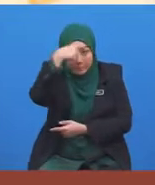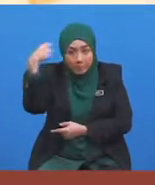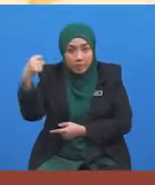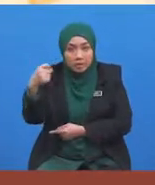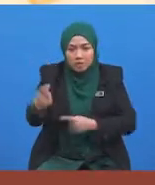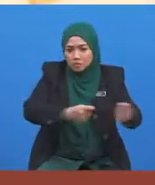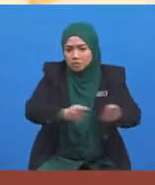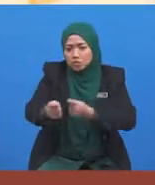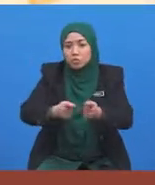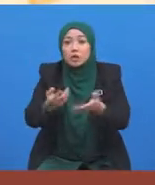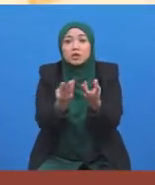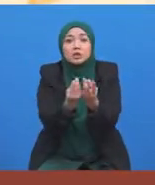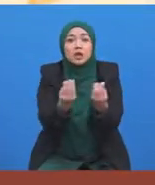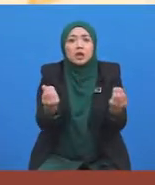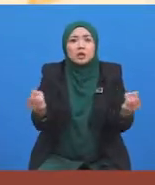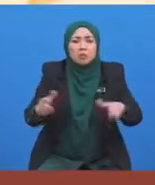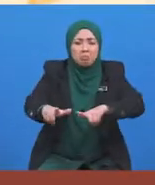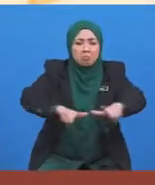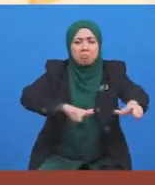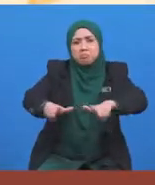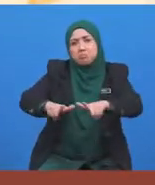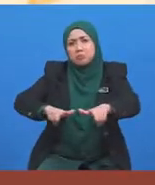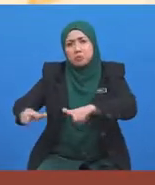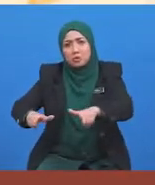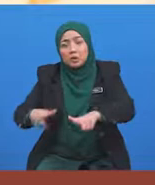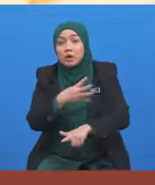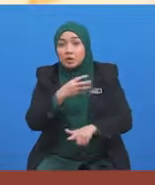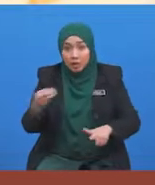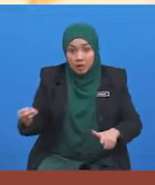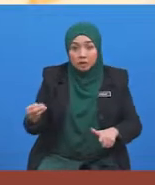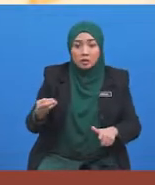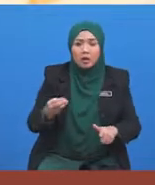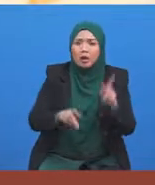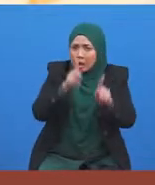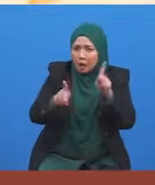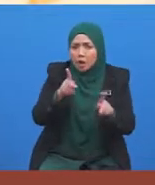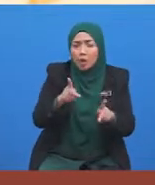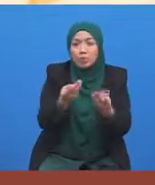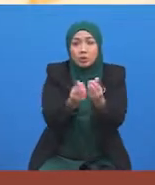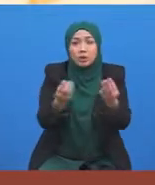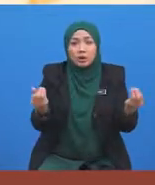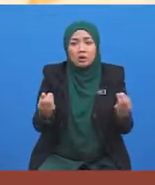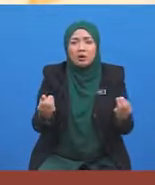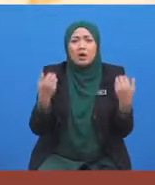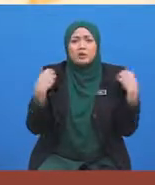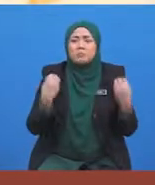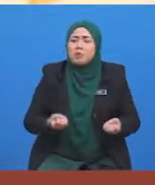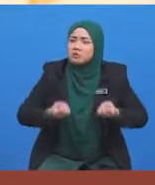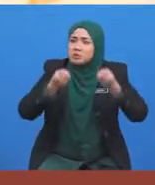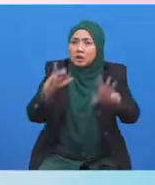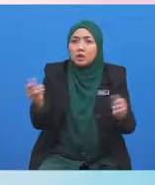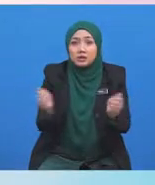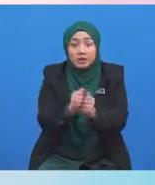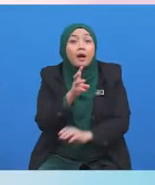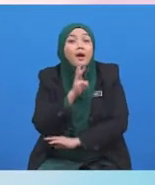menjadi longgar. Apabila tanah sudah tepu dengan air, lebihan air yang tidak dapat diserap akan